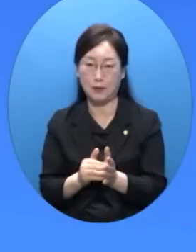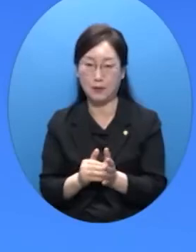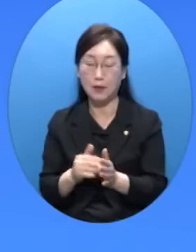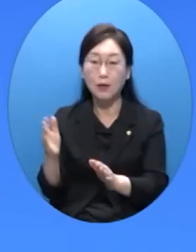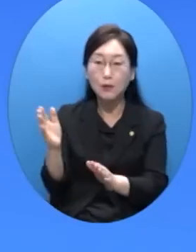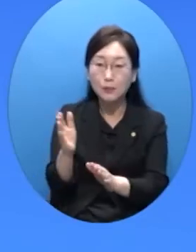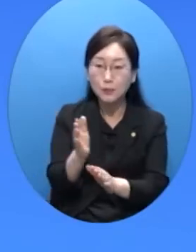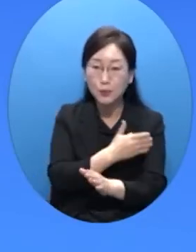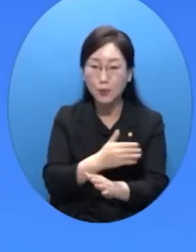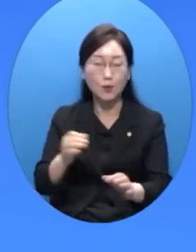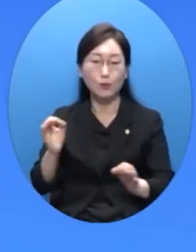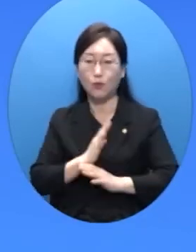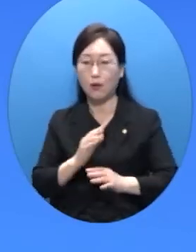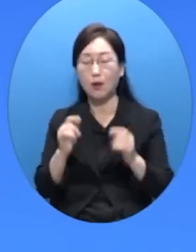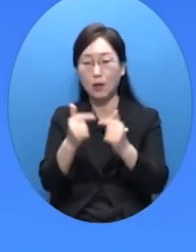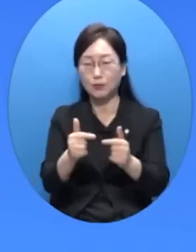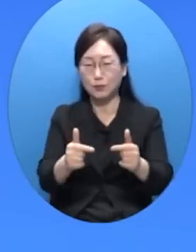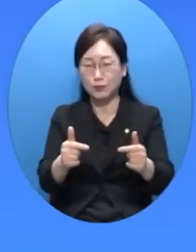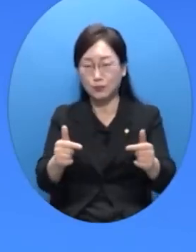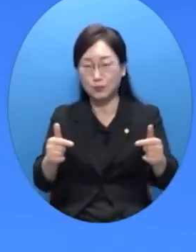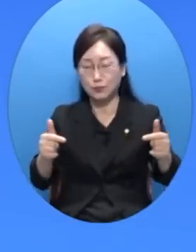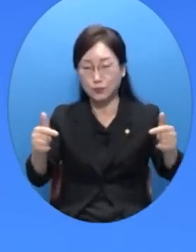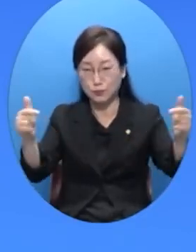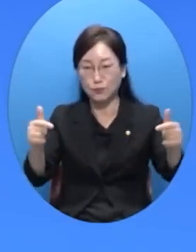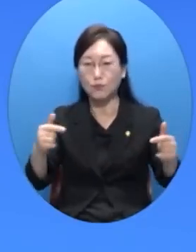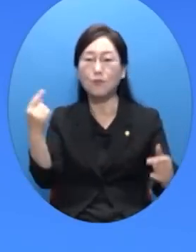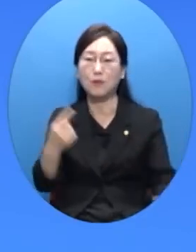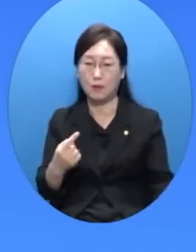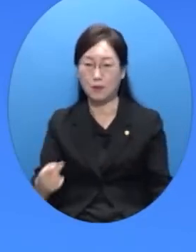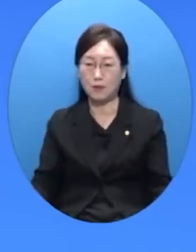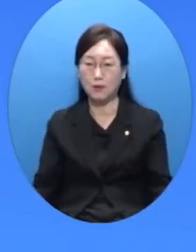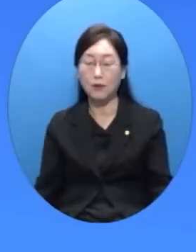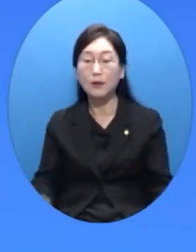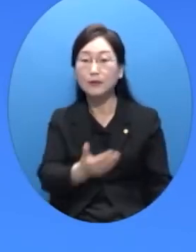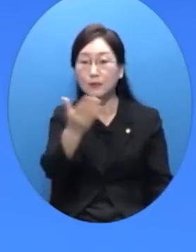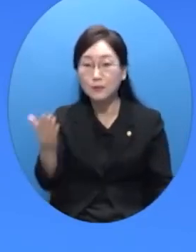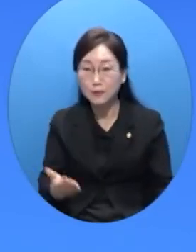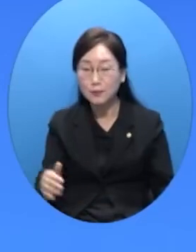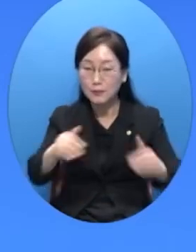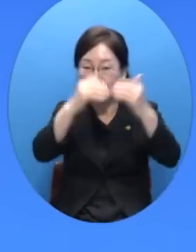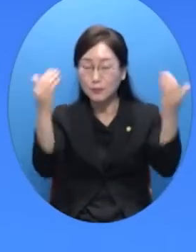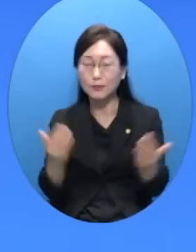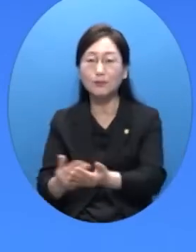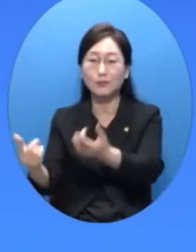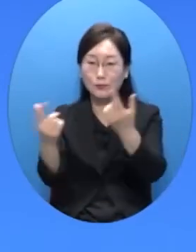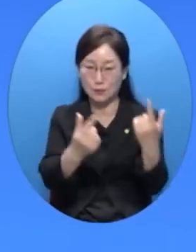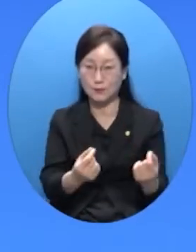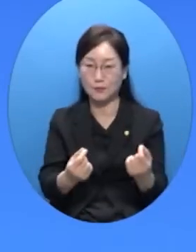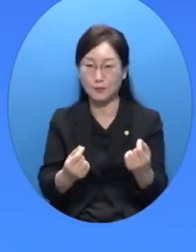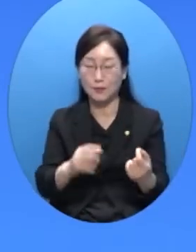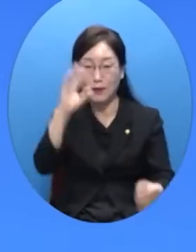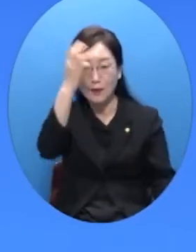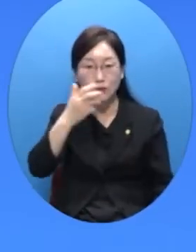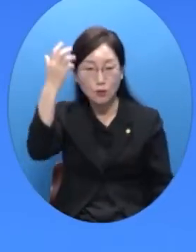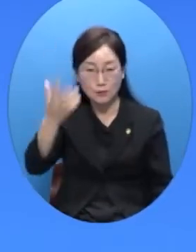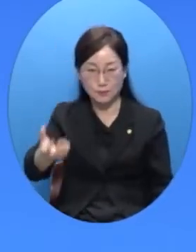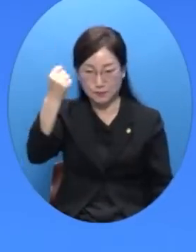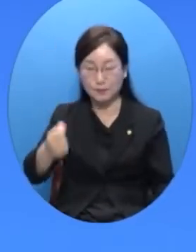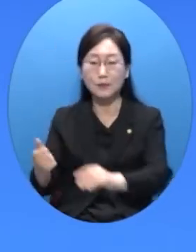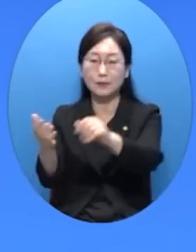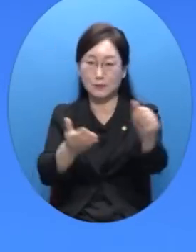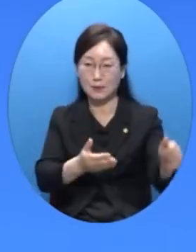그때로부터 놀라운 부흥의 역사가 일어나게 된 것입니다. 여러분 모두가 성령의 사람들이 되기를